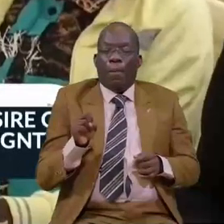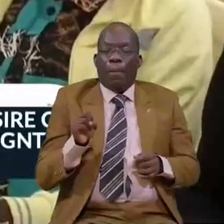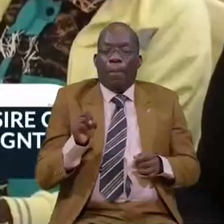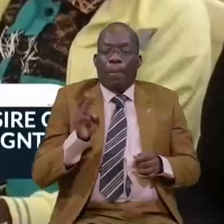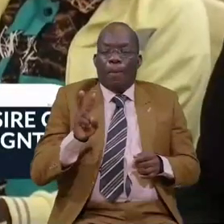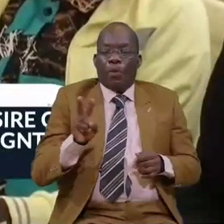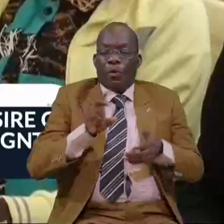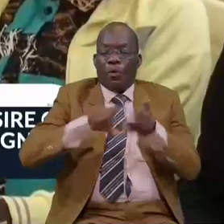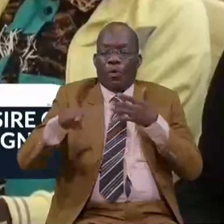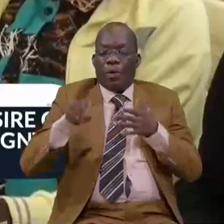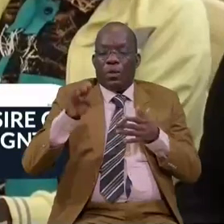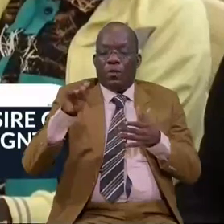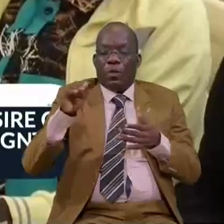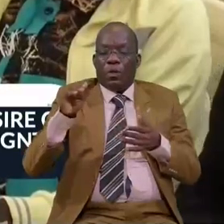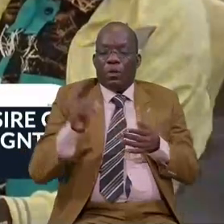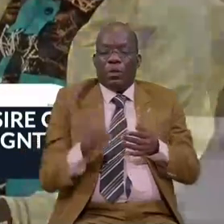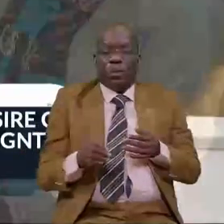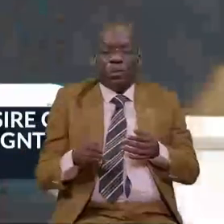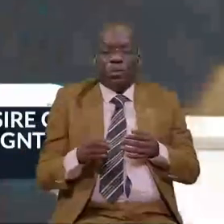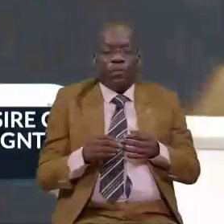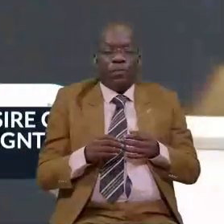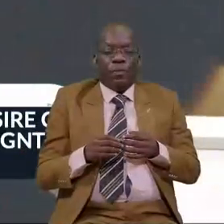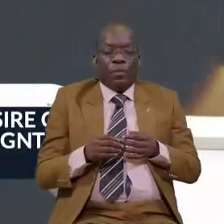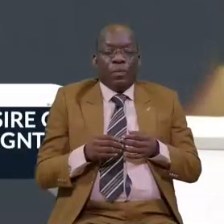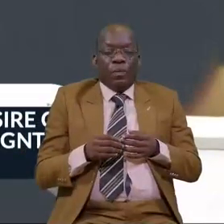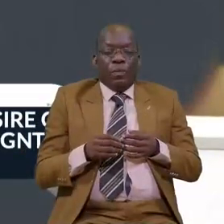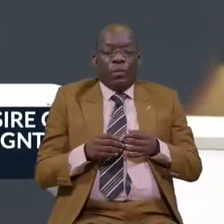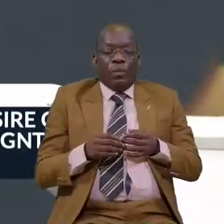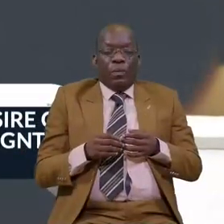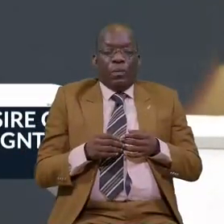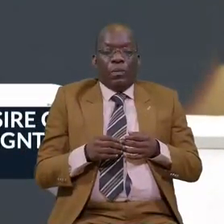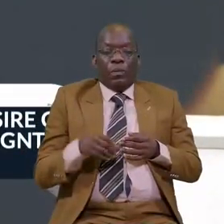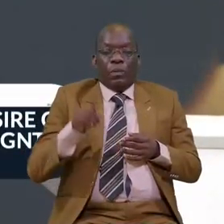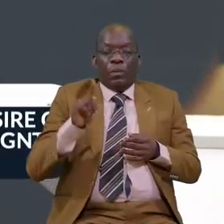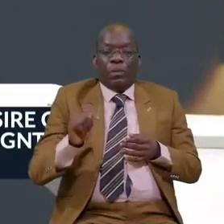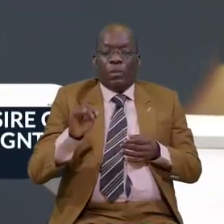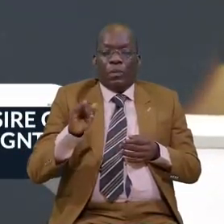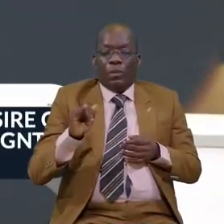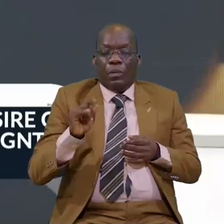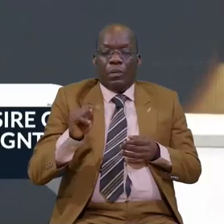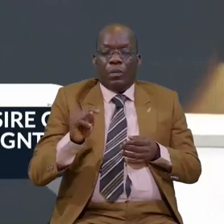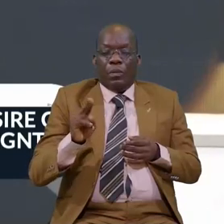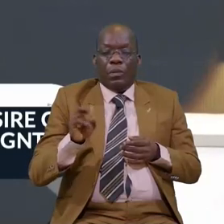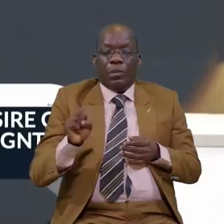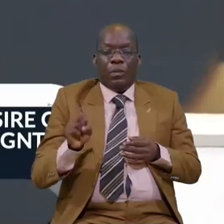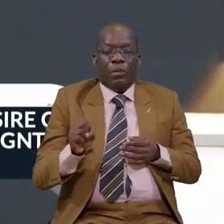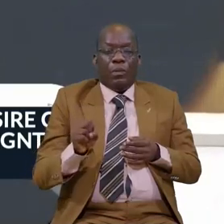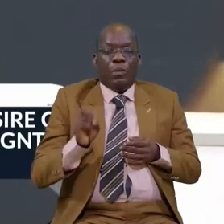2, Tite 2, lisons le verset 14, Tite 2, 14,